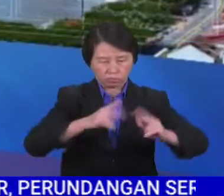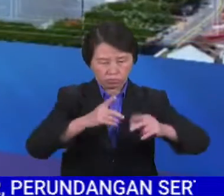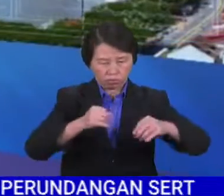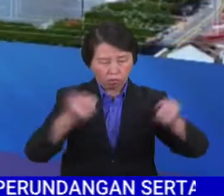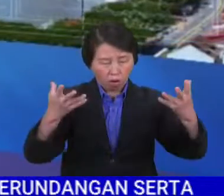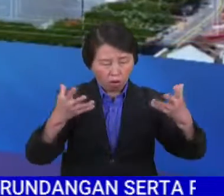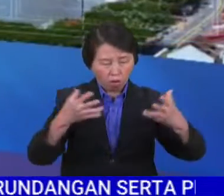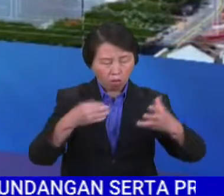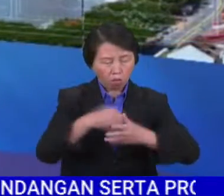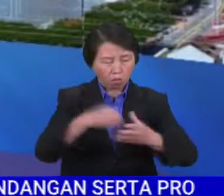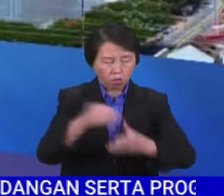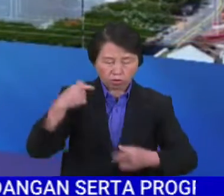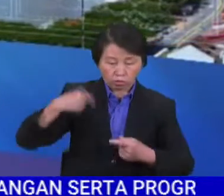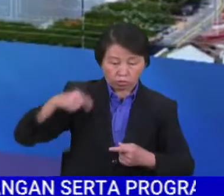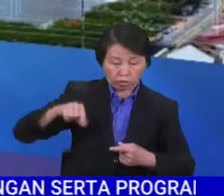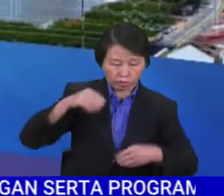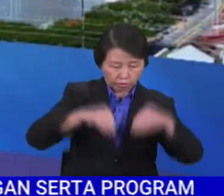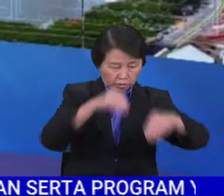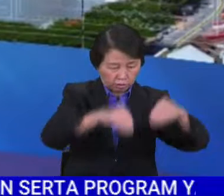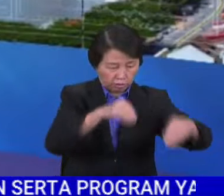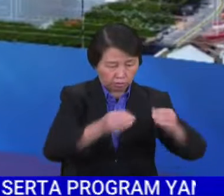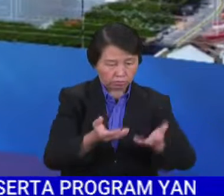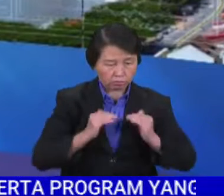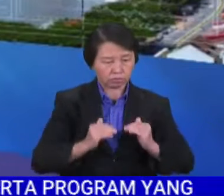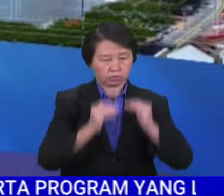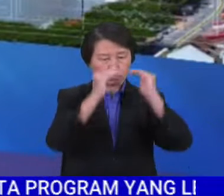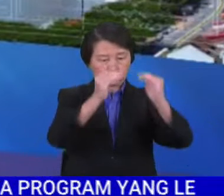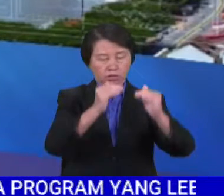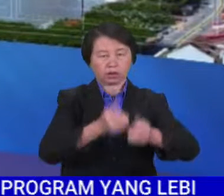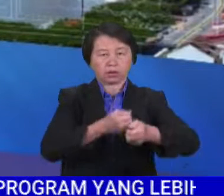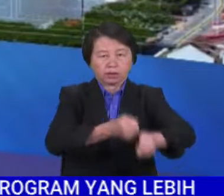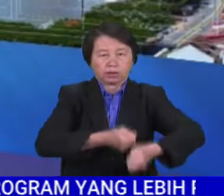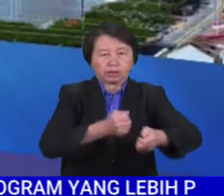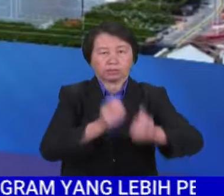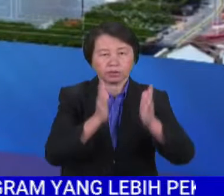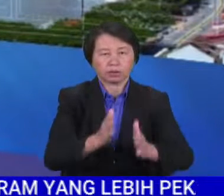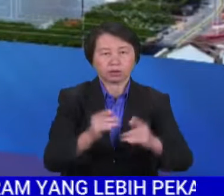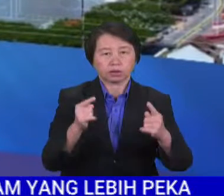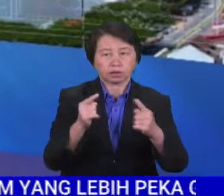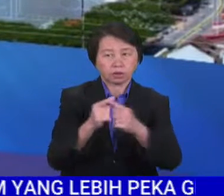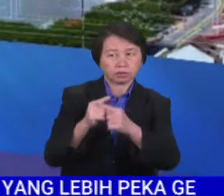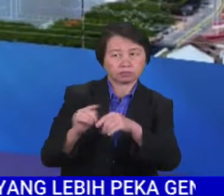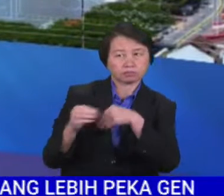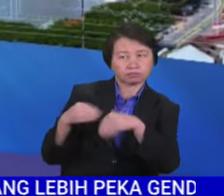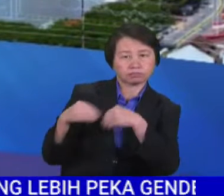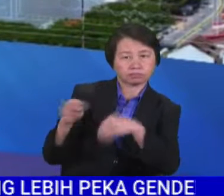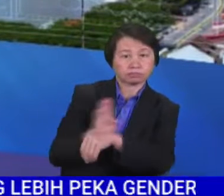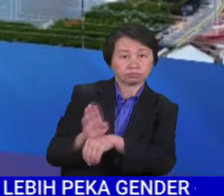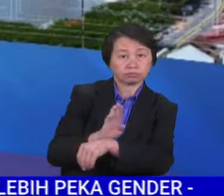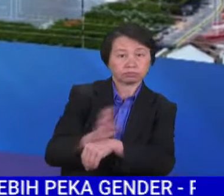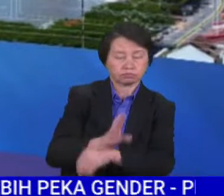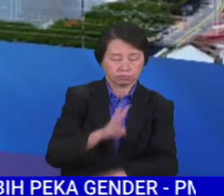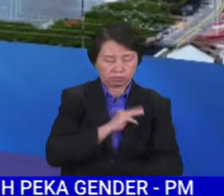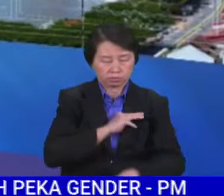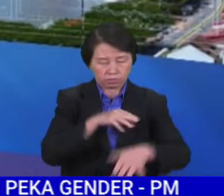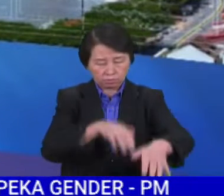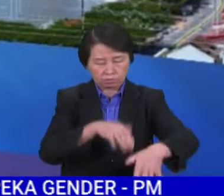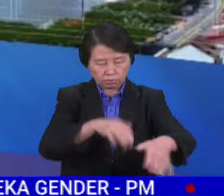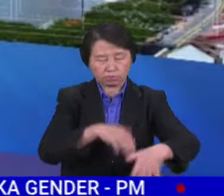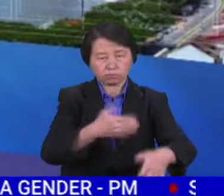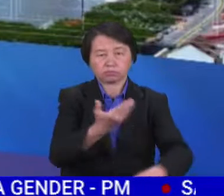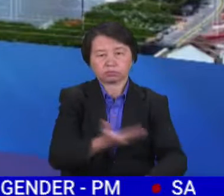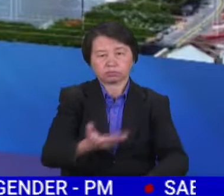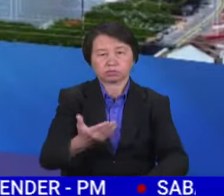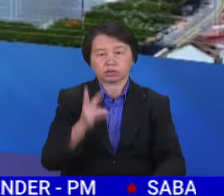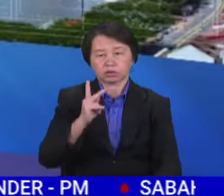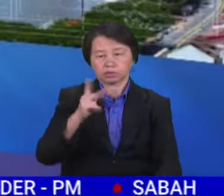productivity dan quality tanaman termasuk menaik taraf pekebun kecil kearah komersial menurut menteri perusahaan telah dengan dan